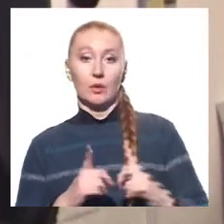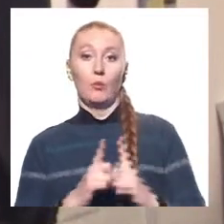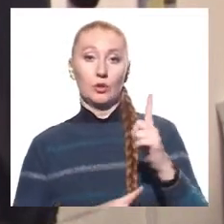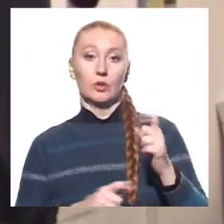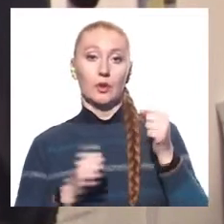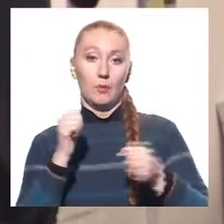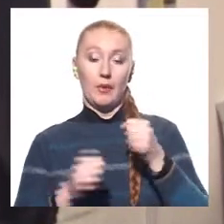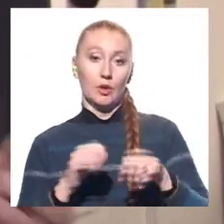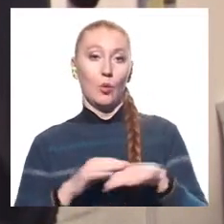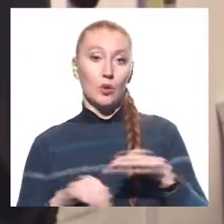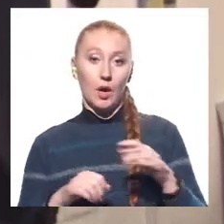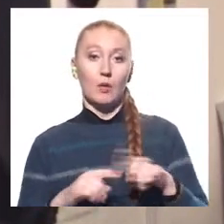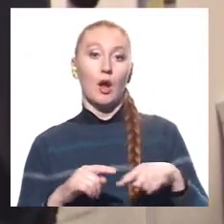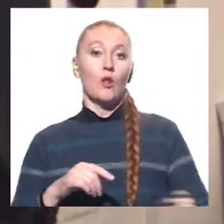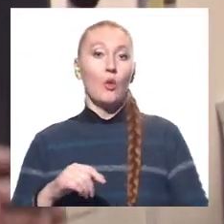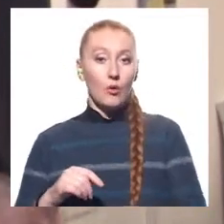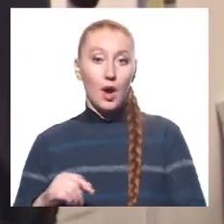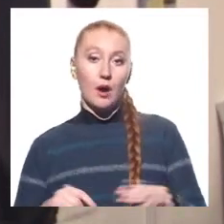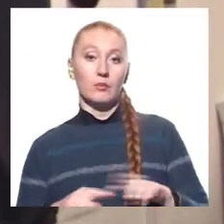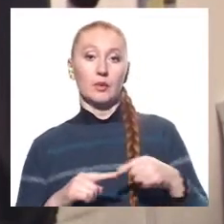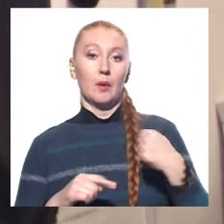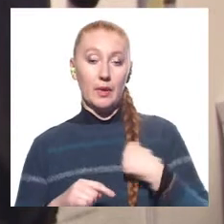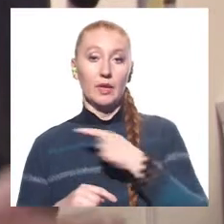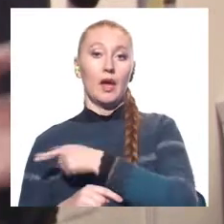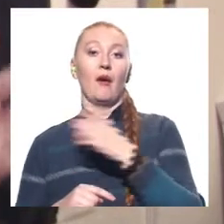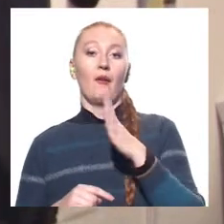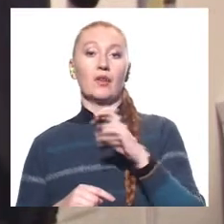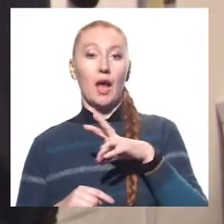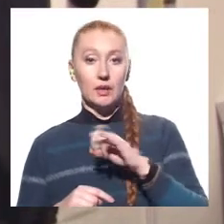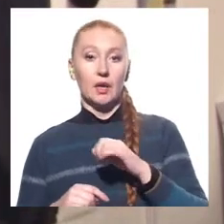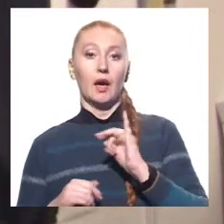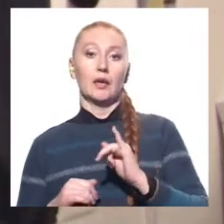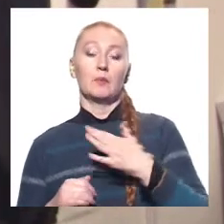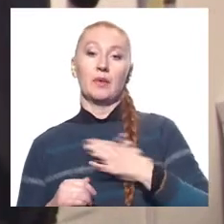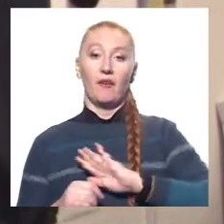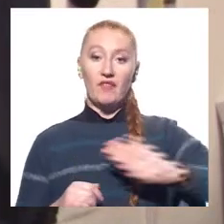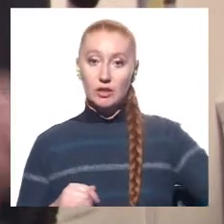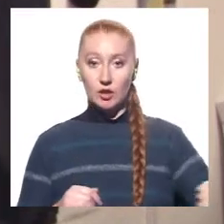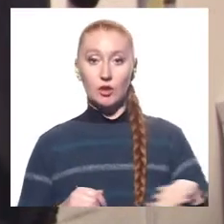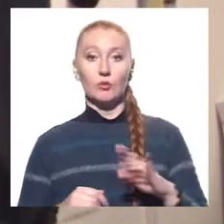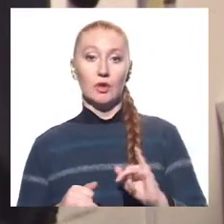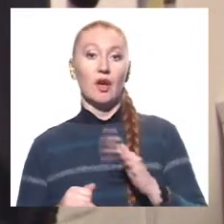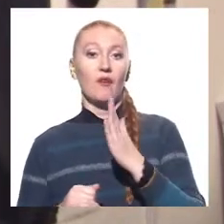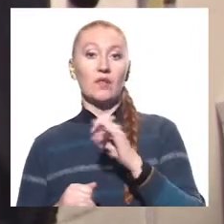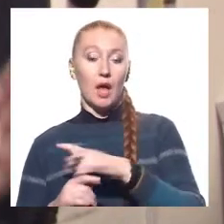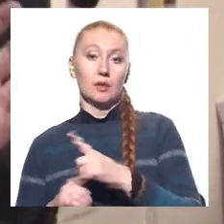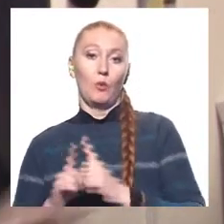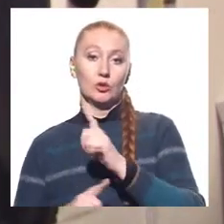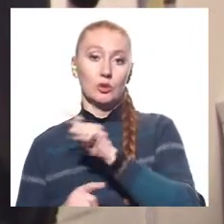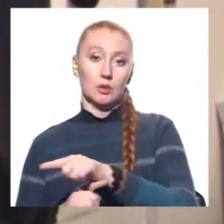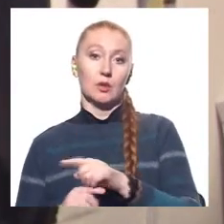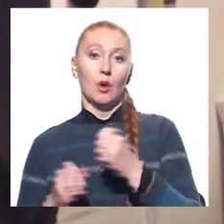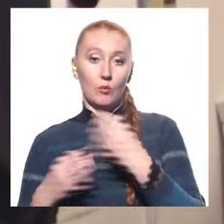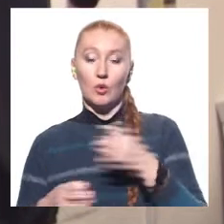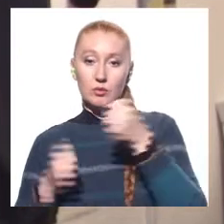бити кулаками, ногами мене, Влада. І мене відкинули, і Владу почали